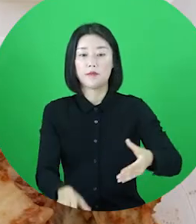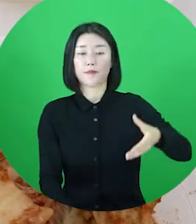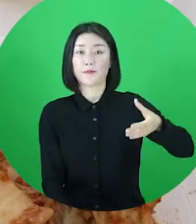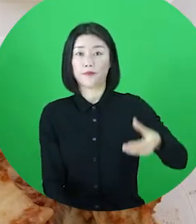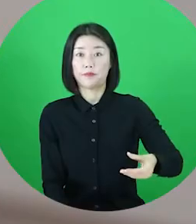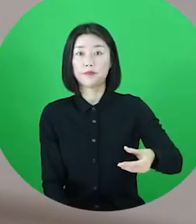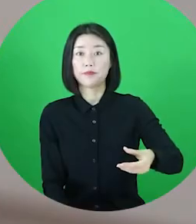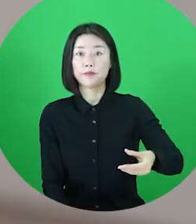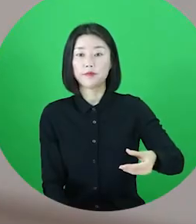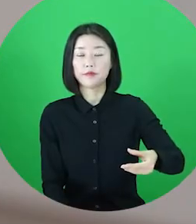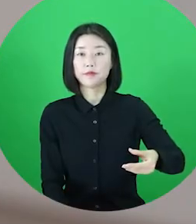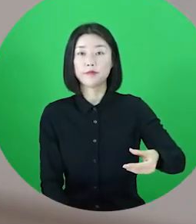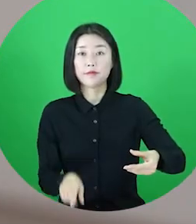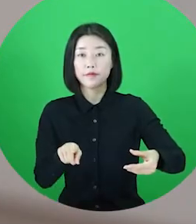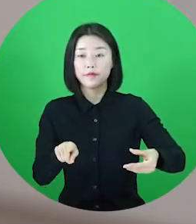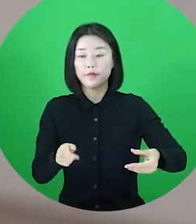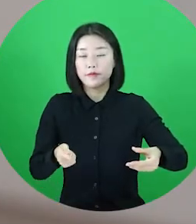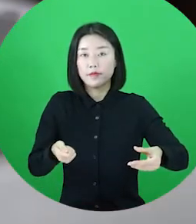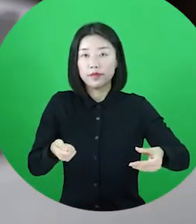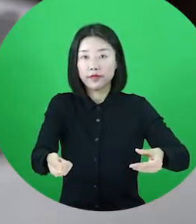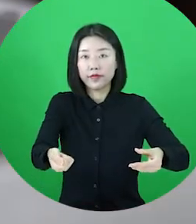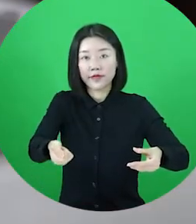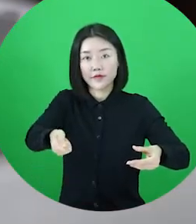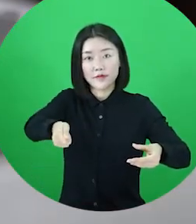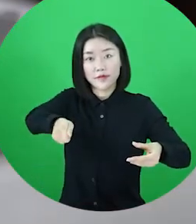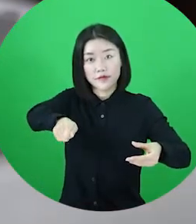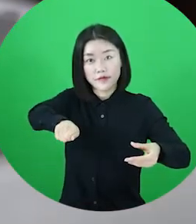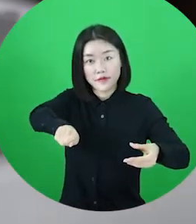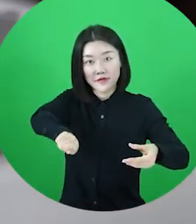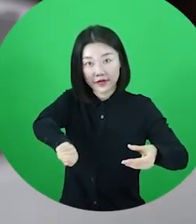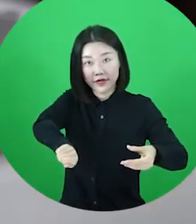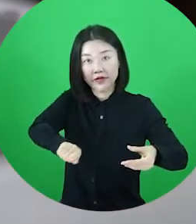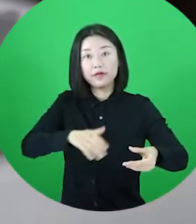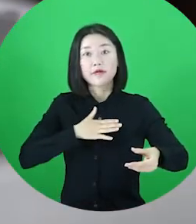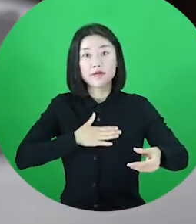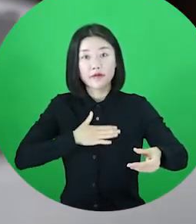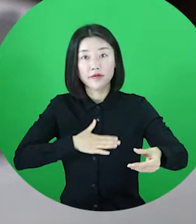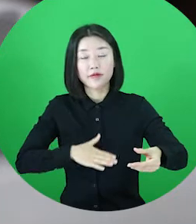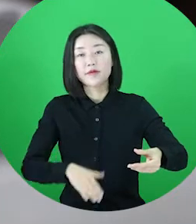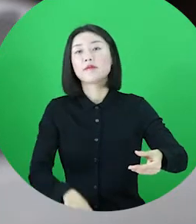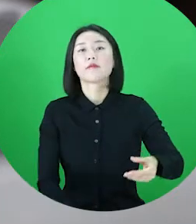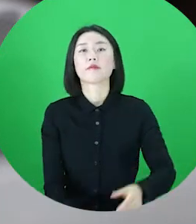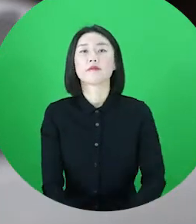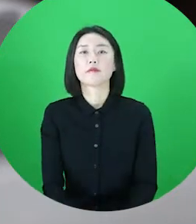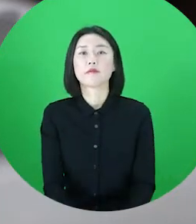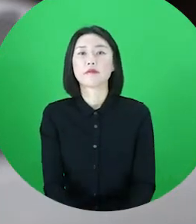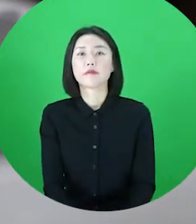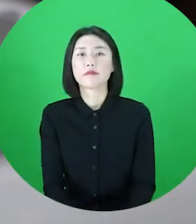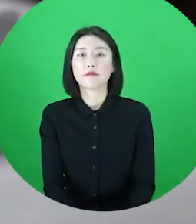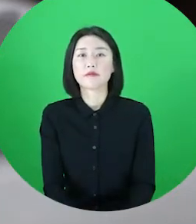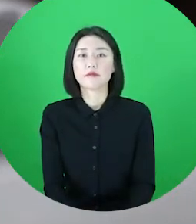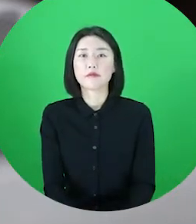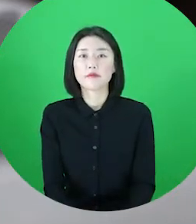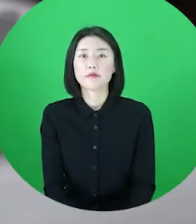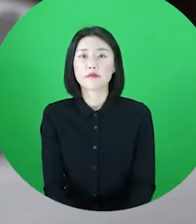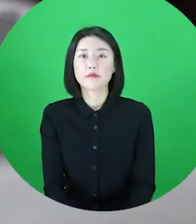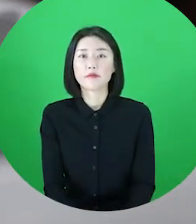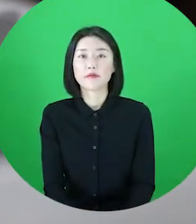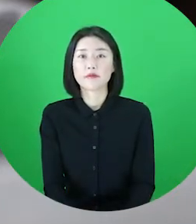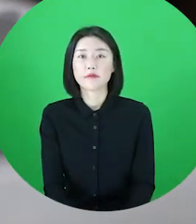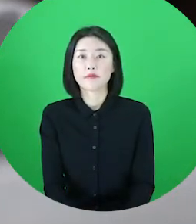잡고 다른 한 손으로 손잡이를 누르면서 끝까지 돌려주세요.